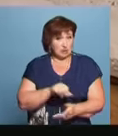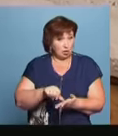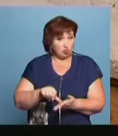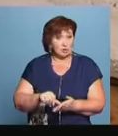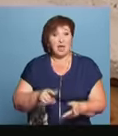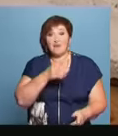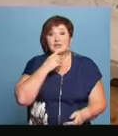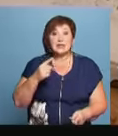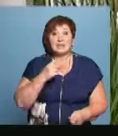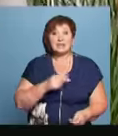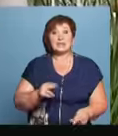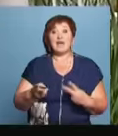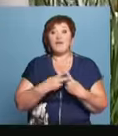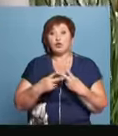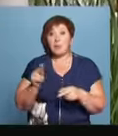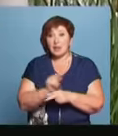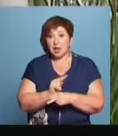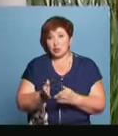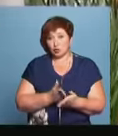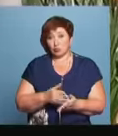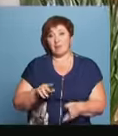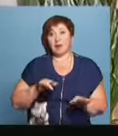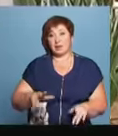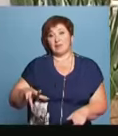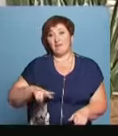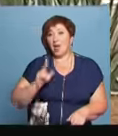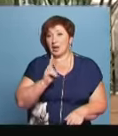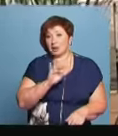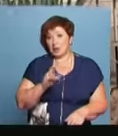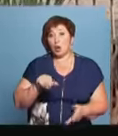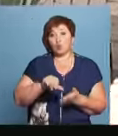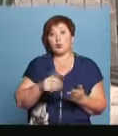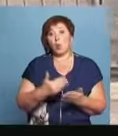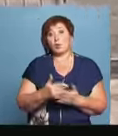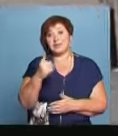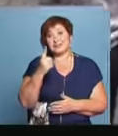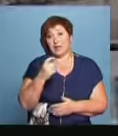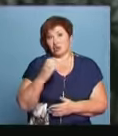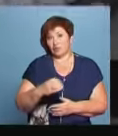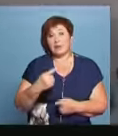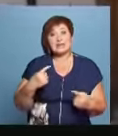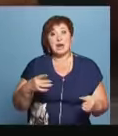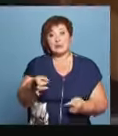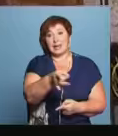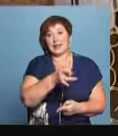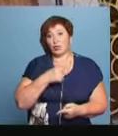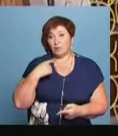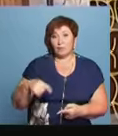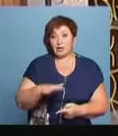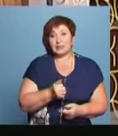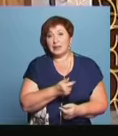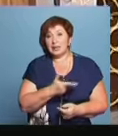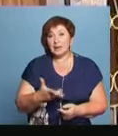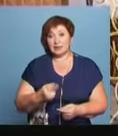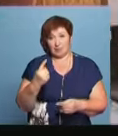среди воспитательных служб УФСИНа проходил в Казани. Участвовали в нем около 100 человек из разных регионов России. Некоторые не первый